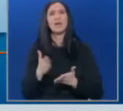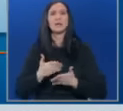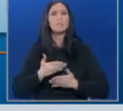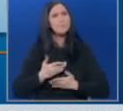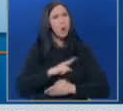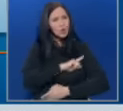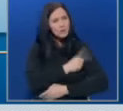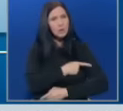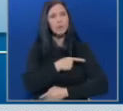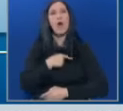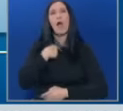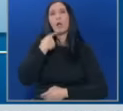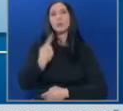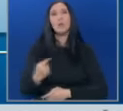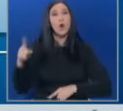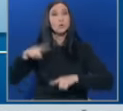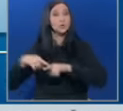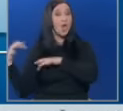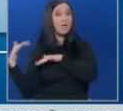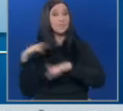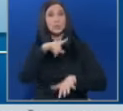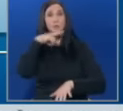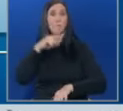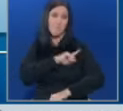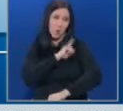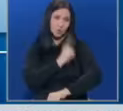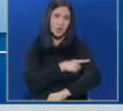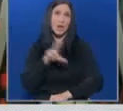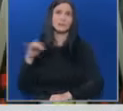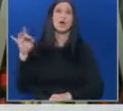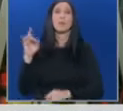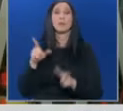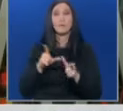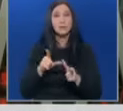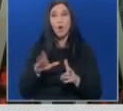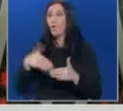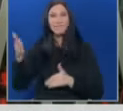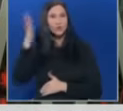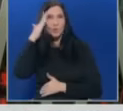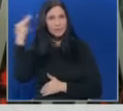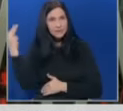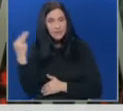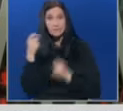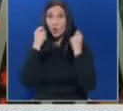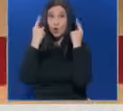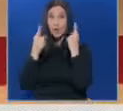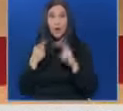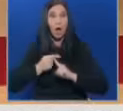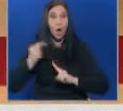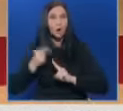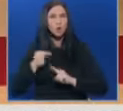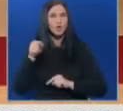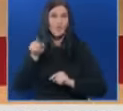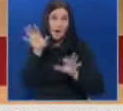а гласът, осъждащ инвазията на Русия, по-мощен, заяви Роберта Мецола. И от външното ни министерство реагираха остро.